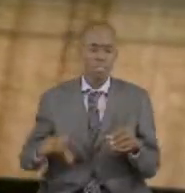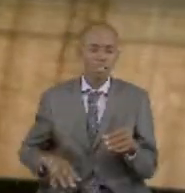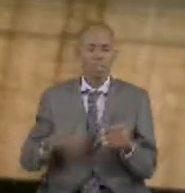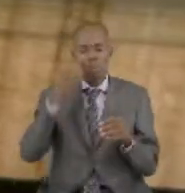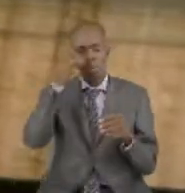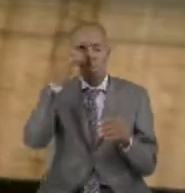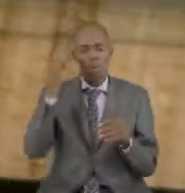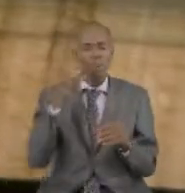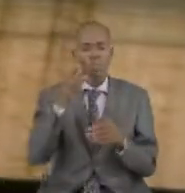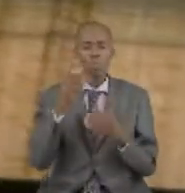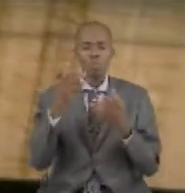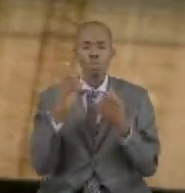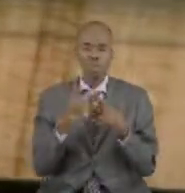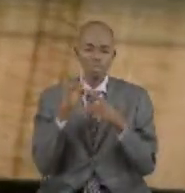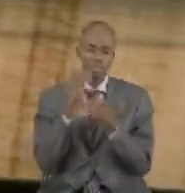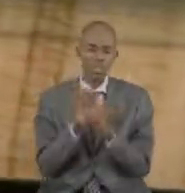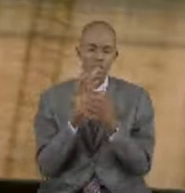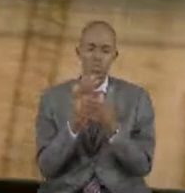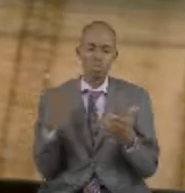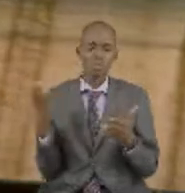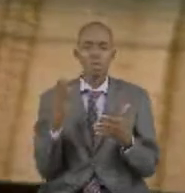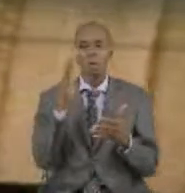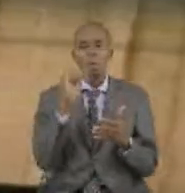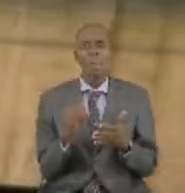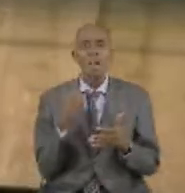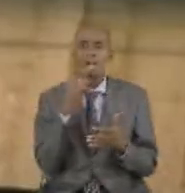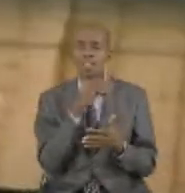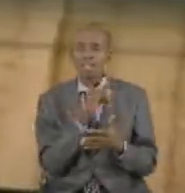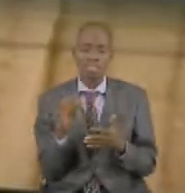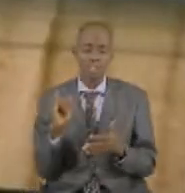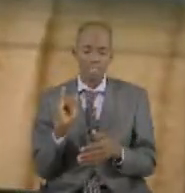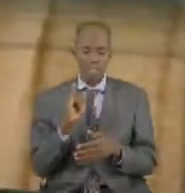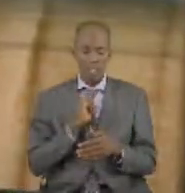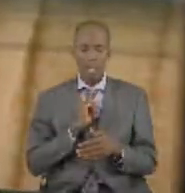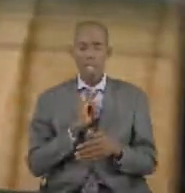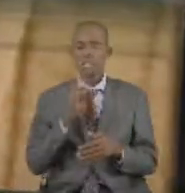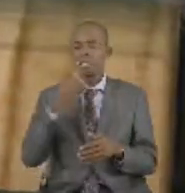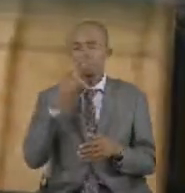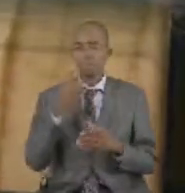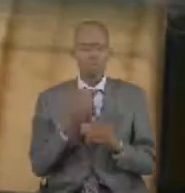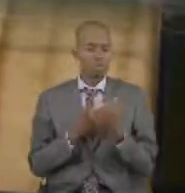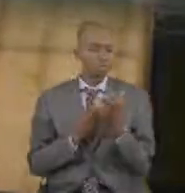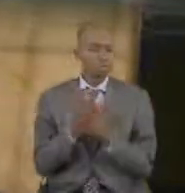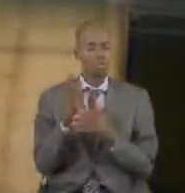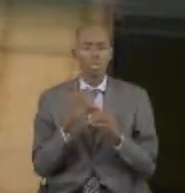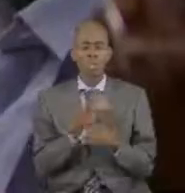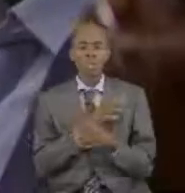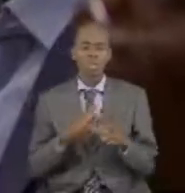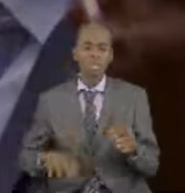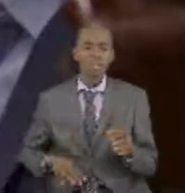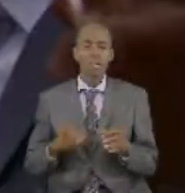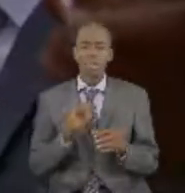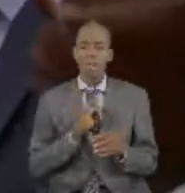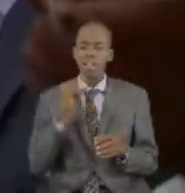gagner quelque chose par le mensonge je dis je dis la vérité que